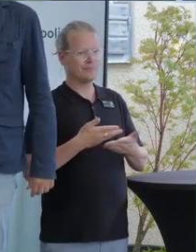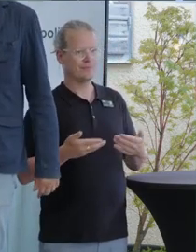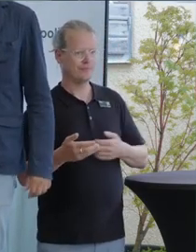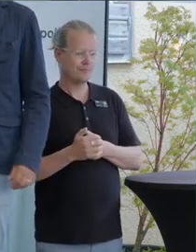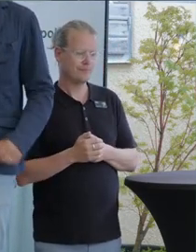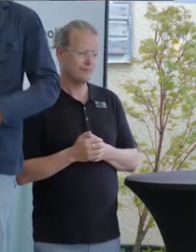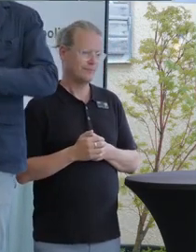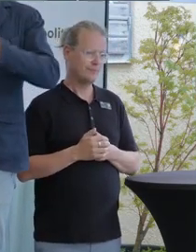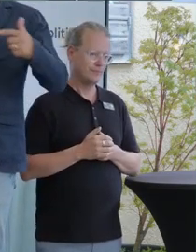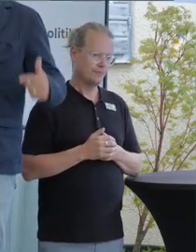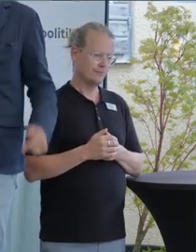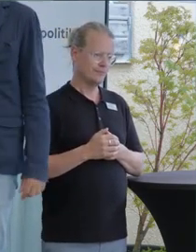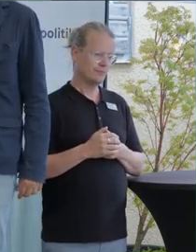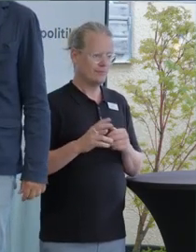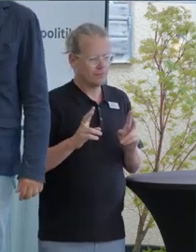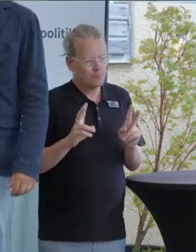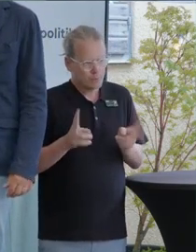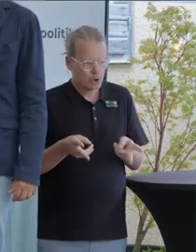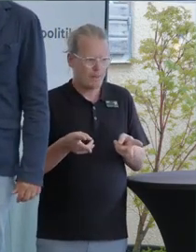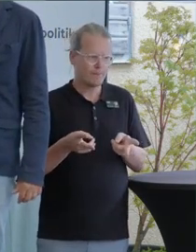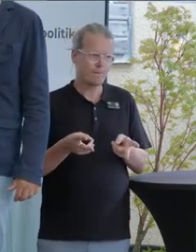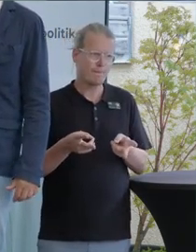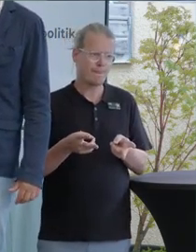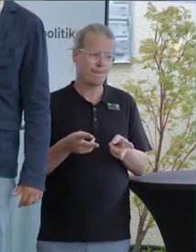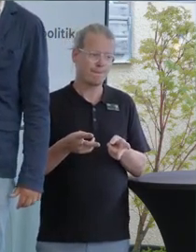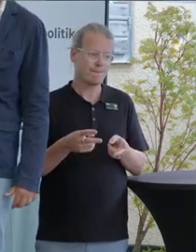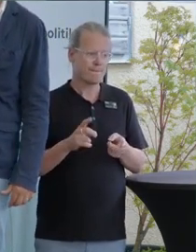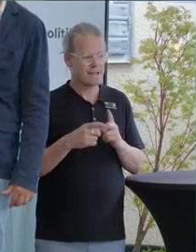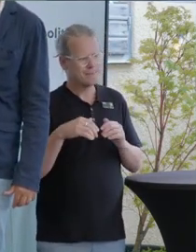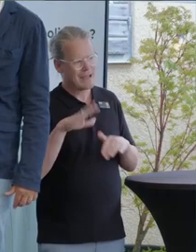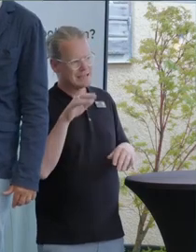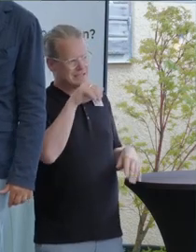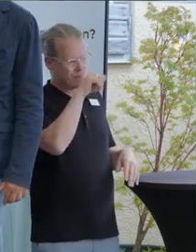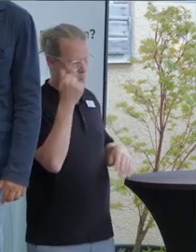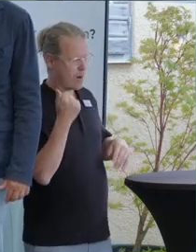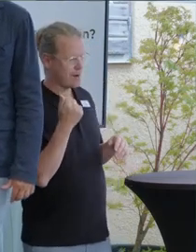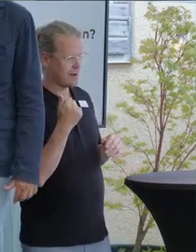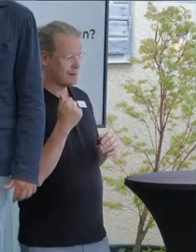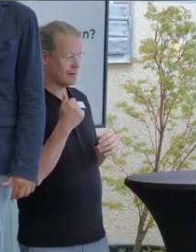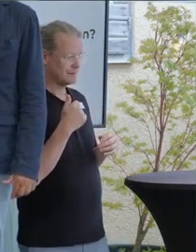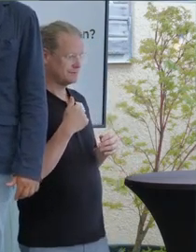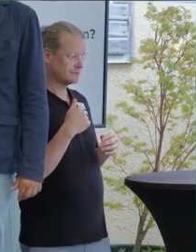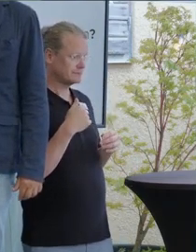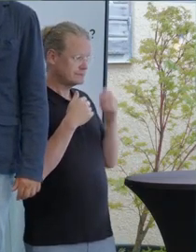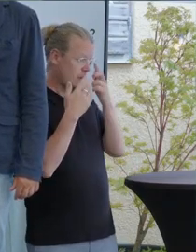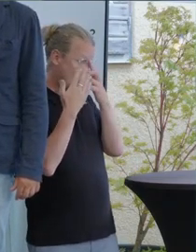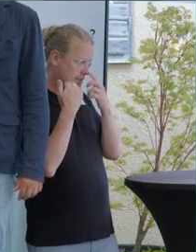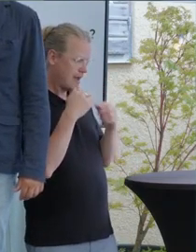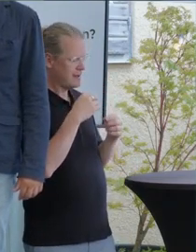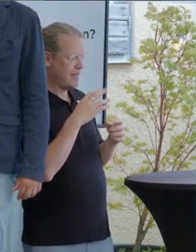då kommer svårare att vara med i sådana här prestigefyllda EU-projekt